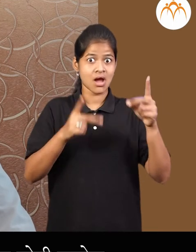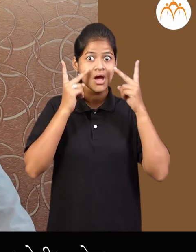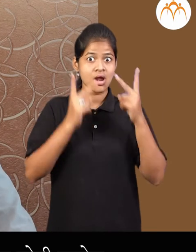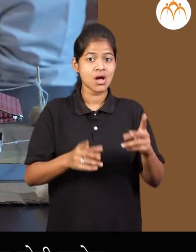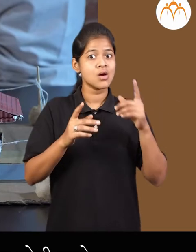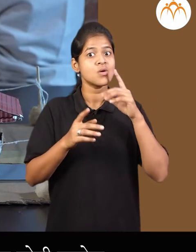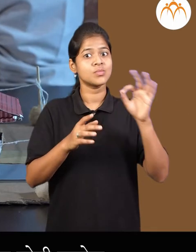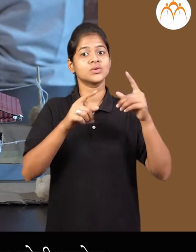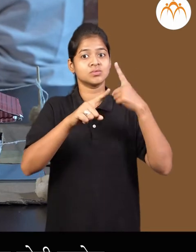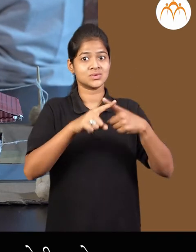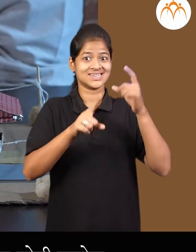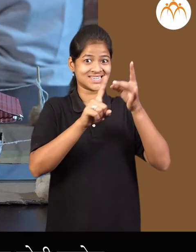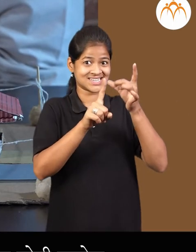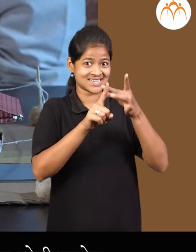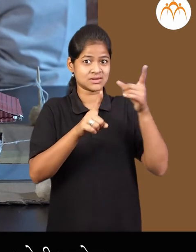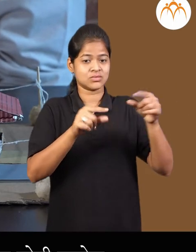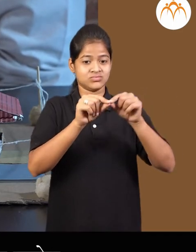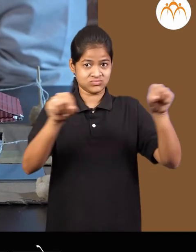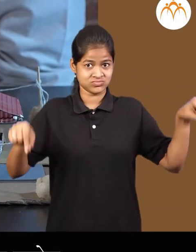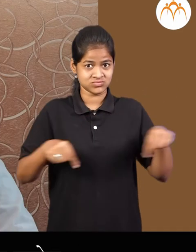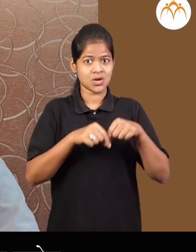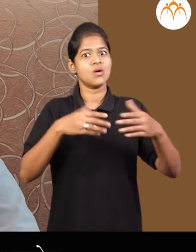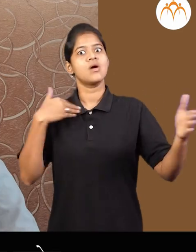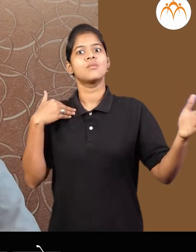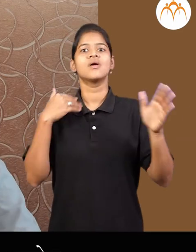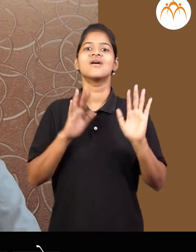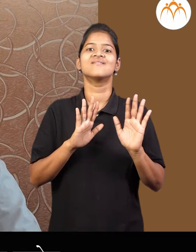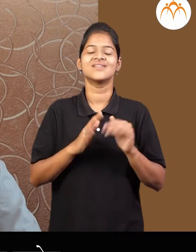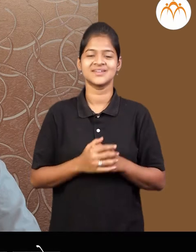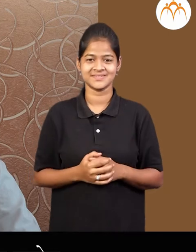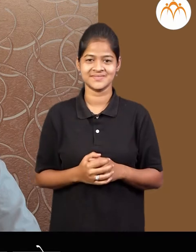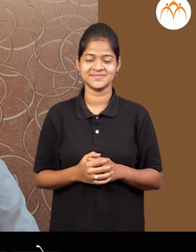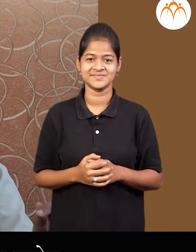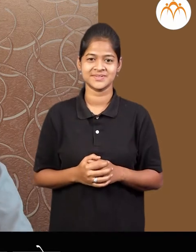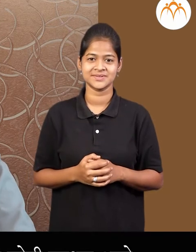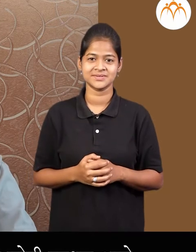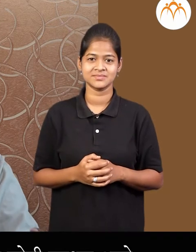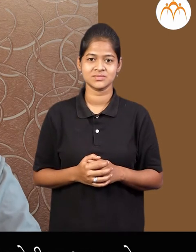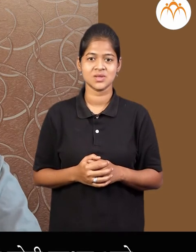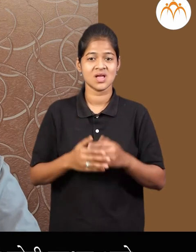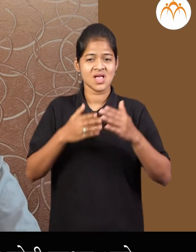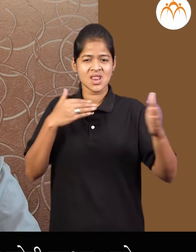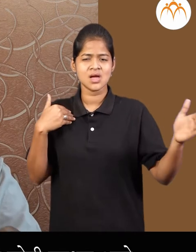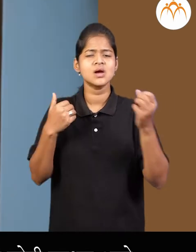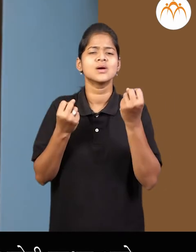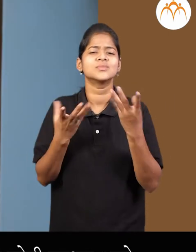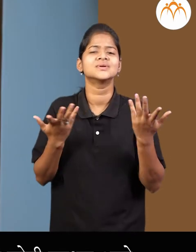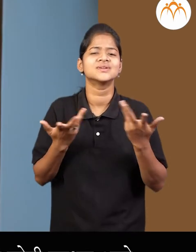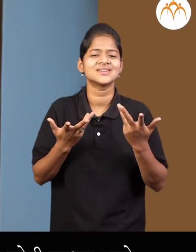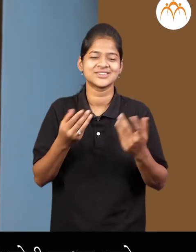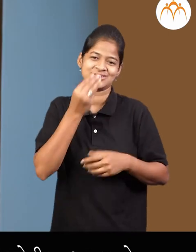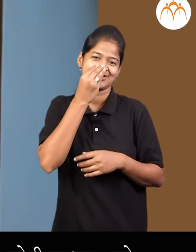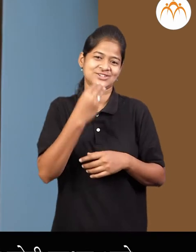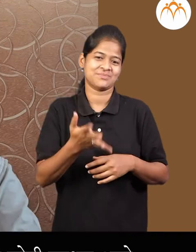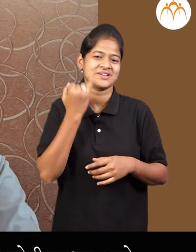आणि तेव्हा काकांना तारसुद्धा खूप मोठी लागेल. आता घराला बरीच लांब तार लागेल. किती तार लागेल हे